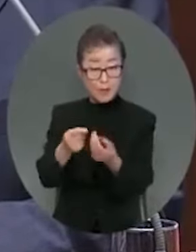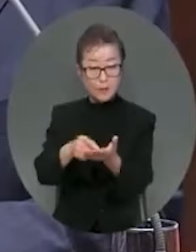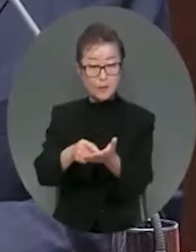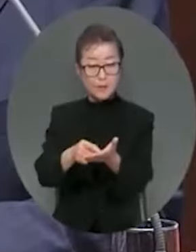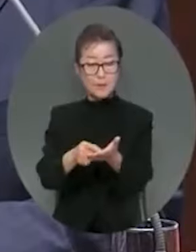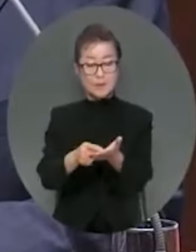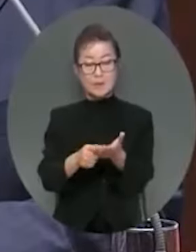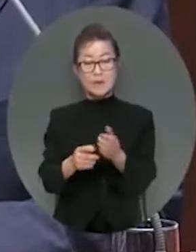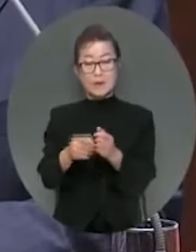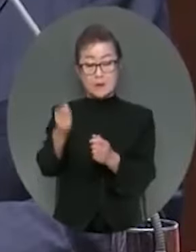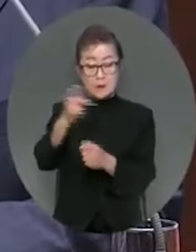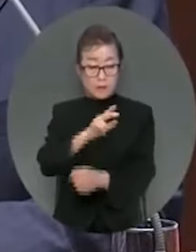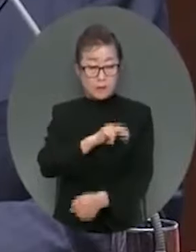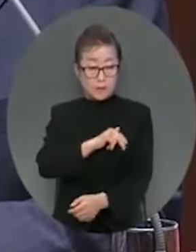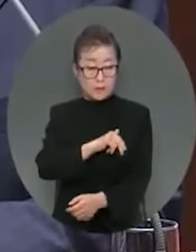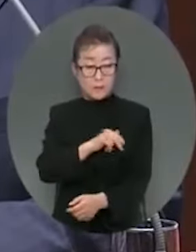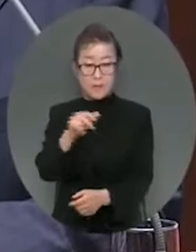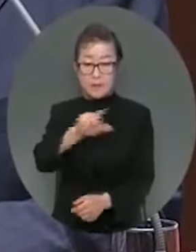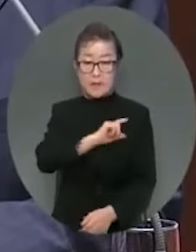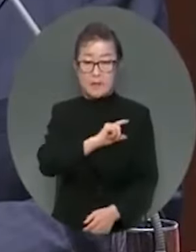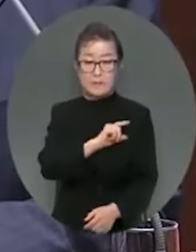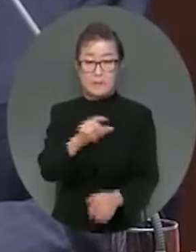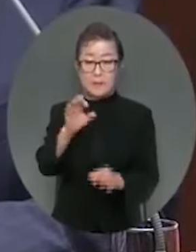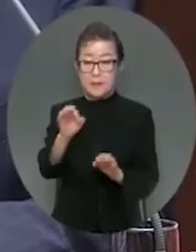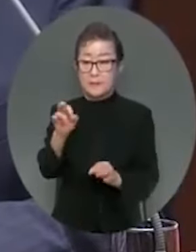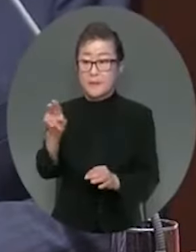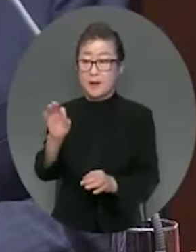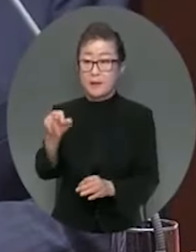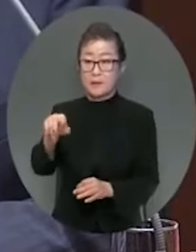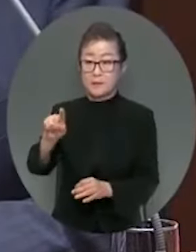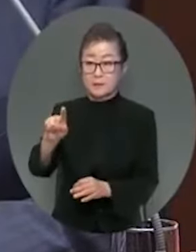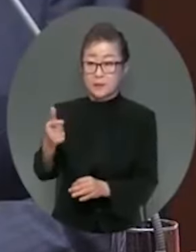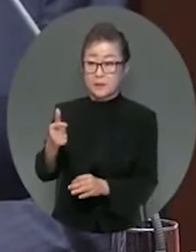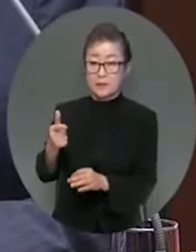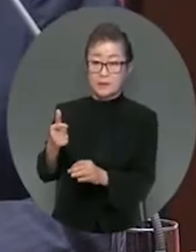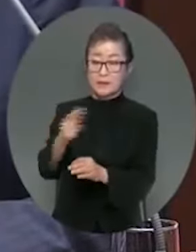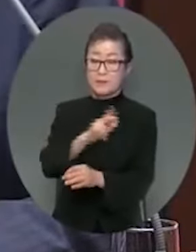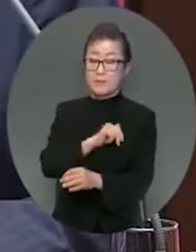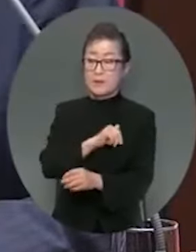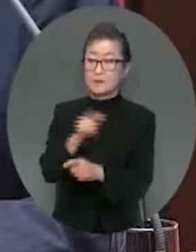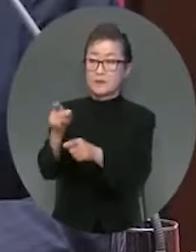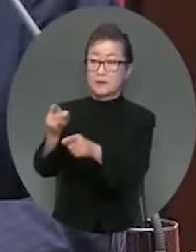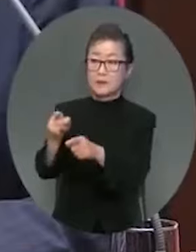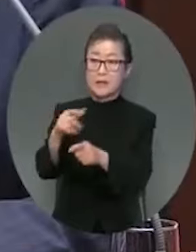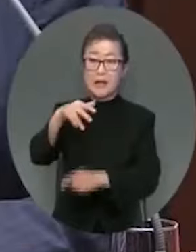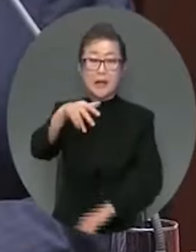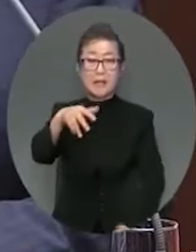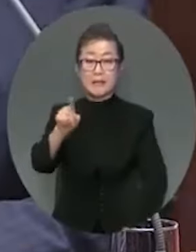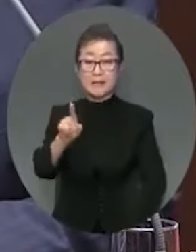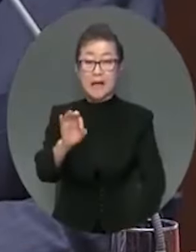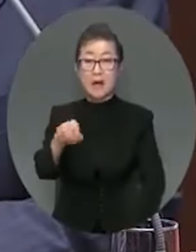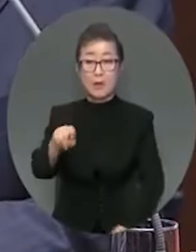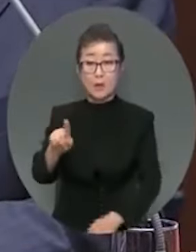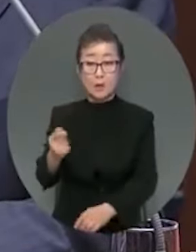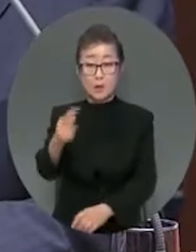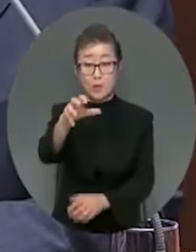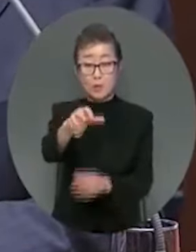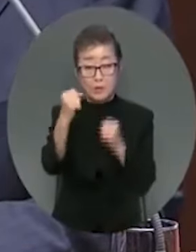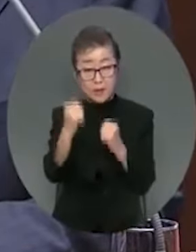오선 의원인 김영선 전 의원에게 창원에 있지 말고 김해로 가라.